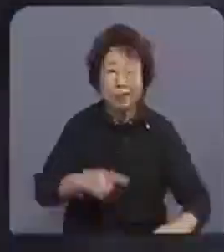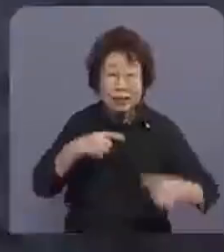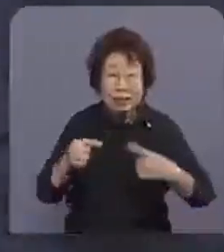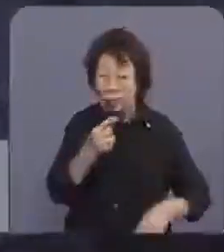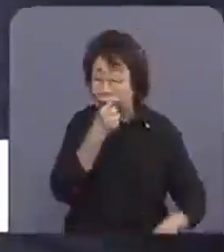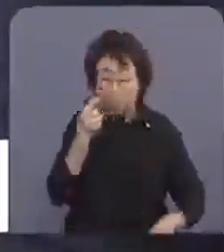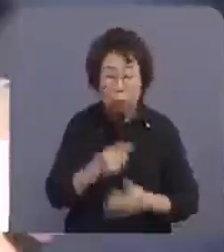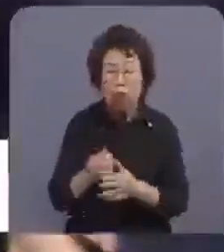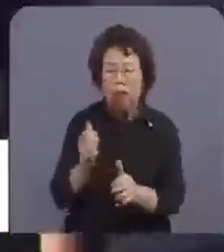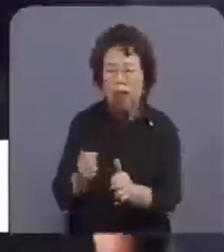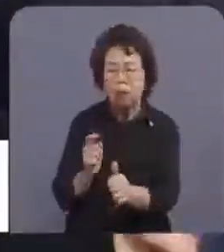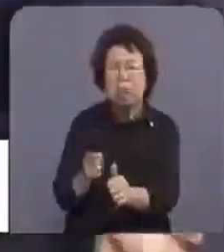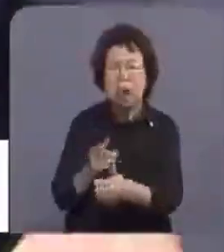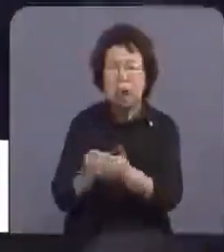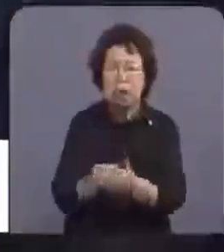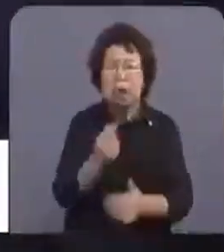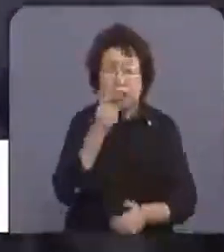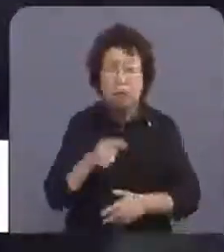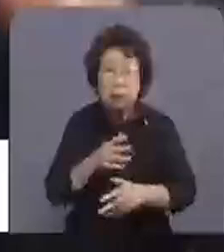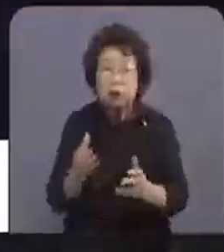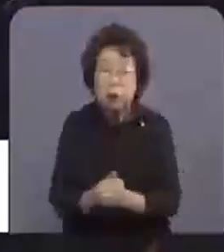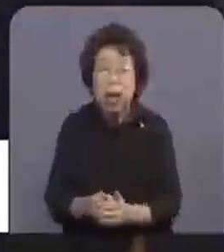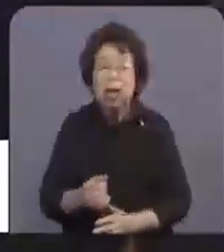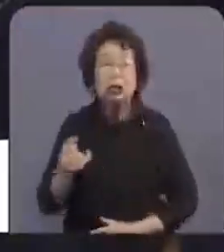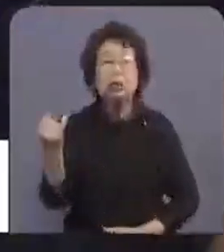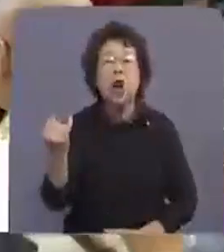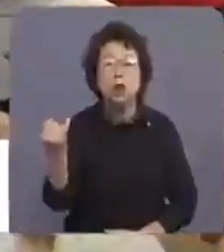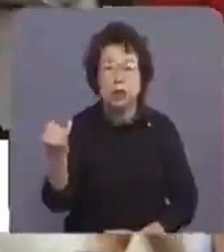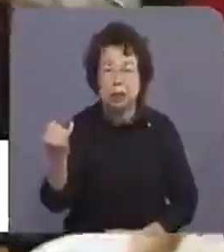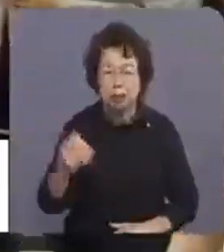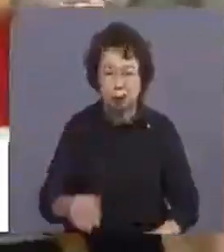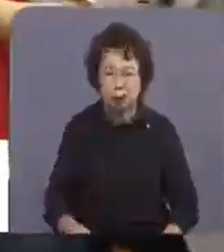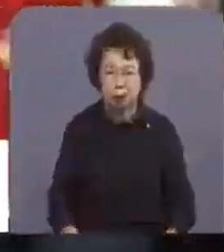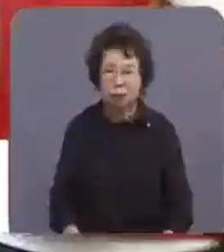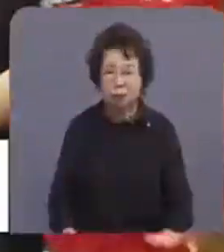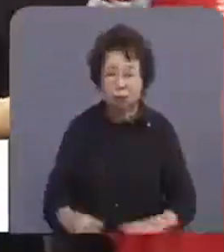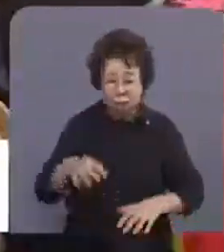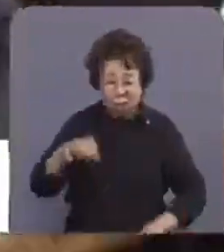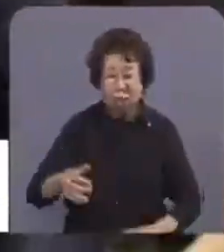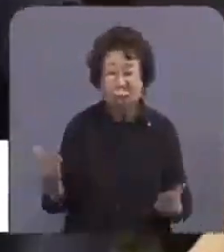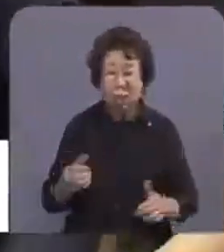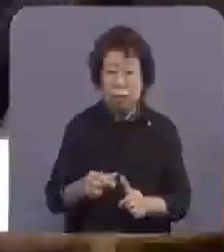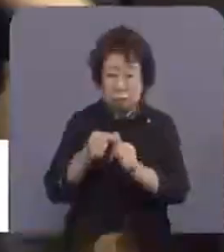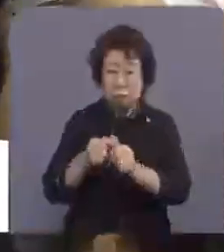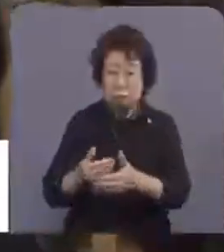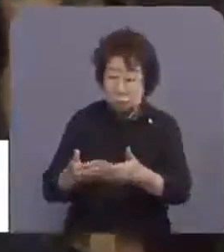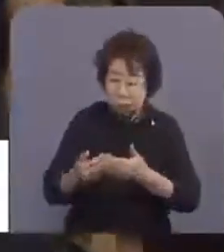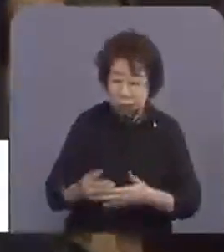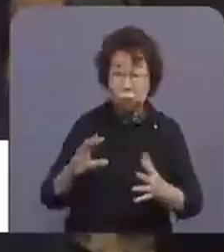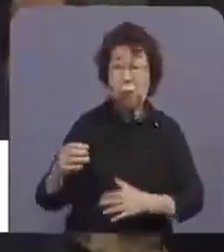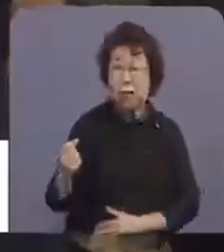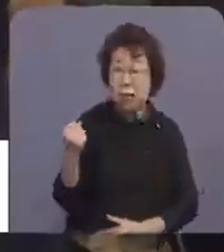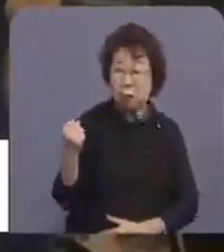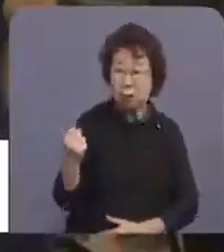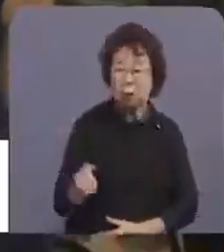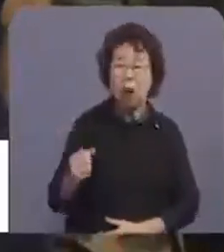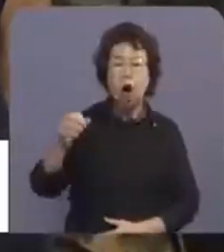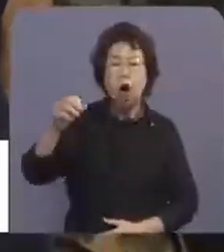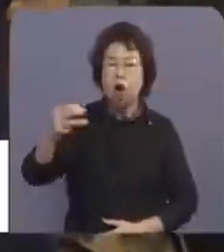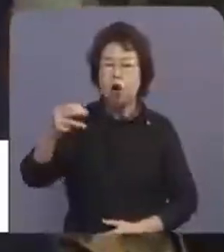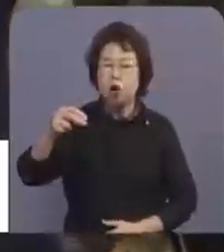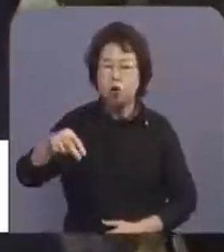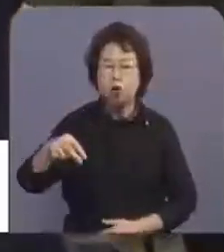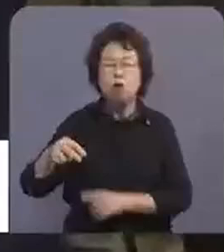실정을 심판하자는 더불어민주당에선 김경지 후보. 지역 일꾼을 선택하자는 국민의힘은 윤일현